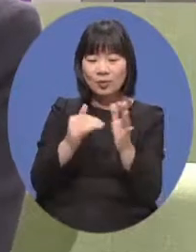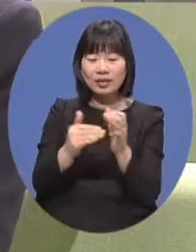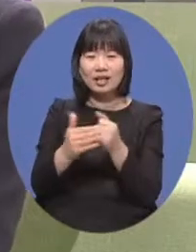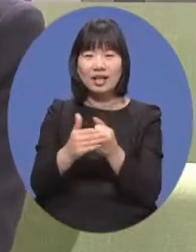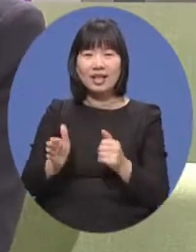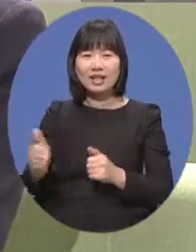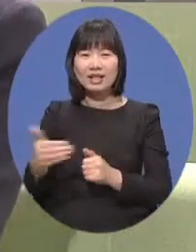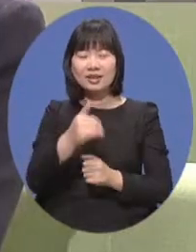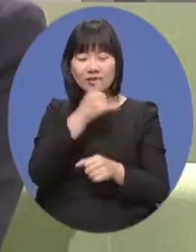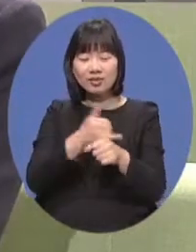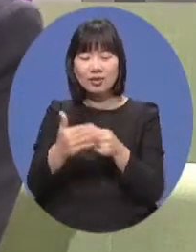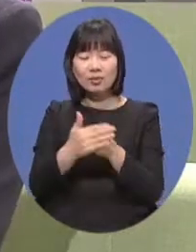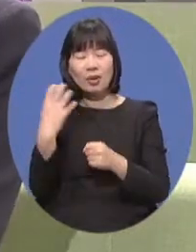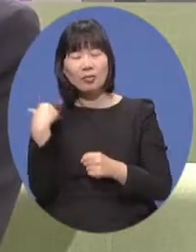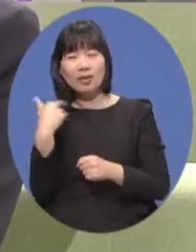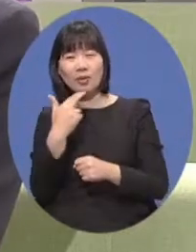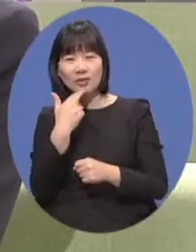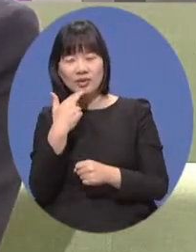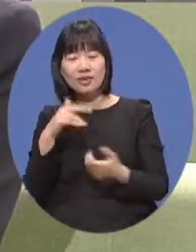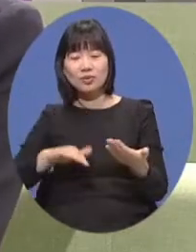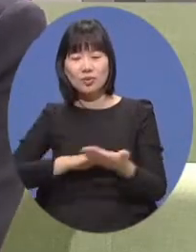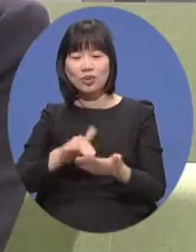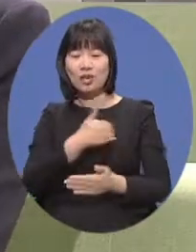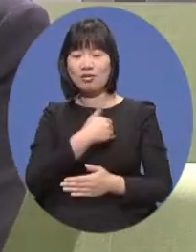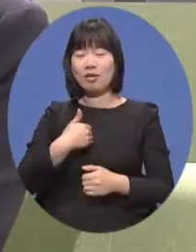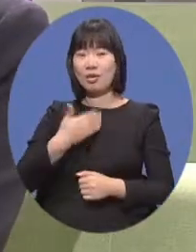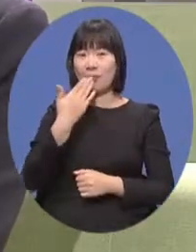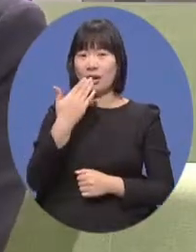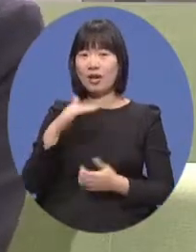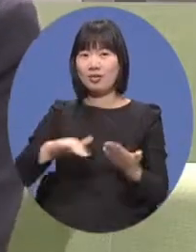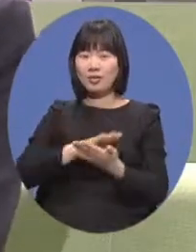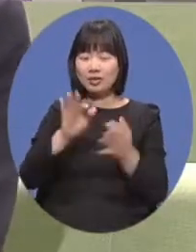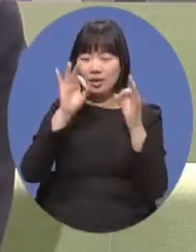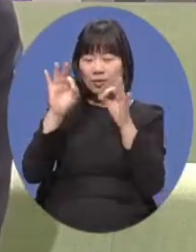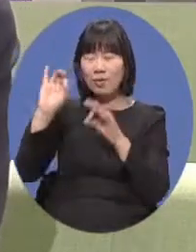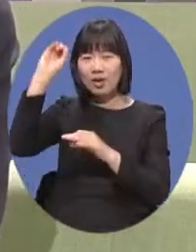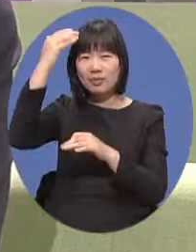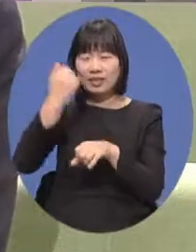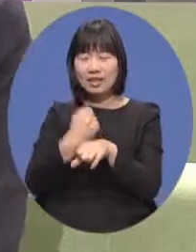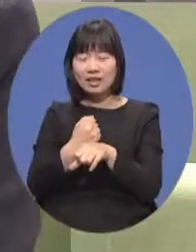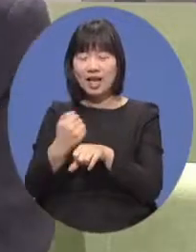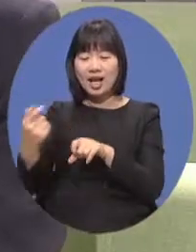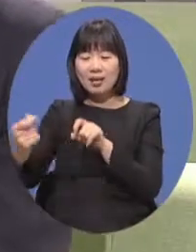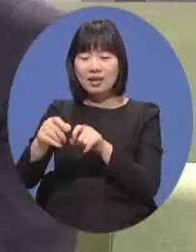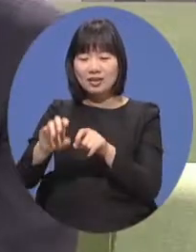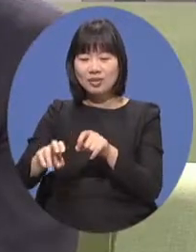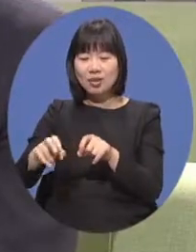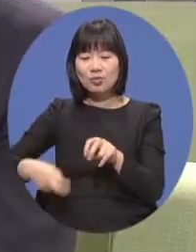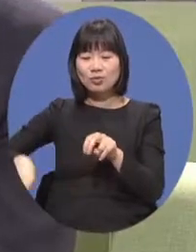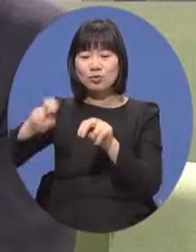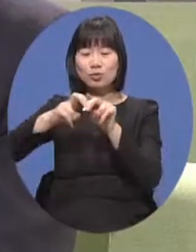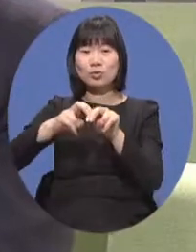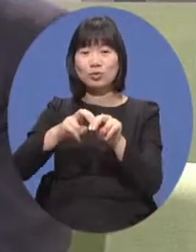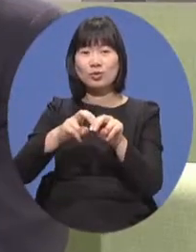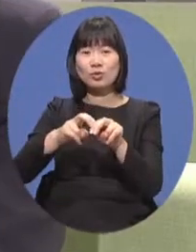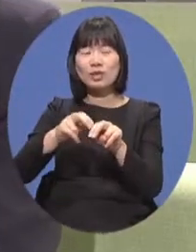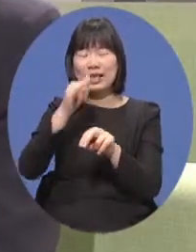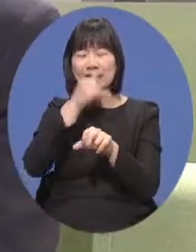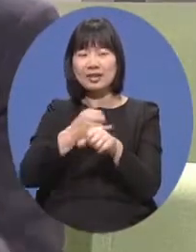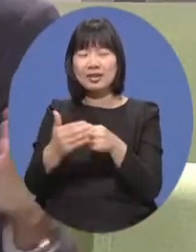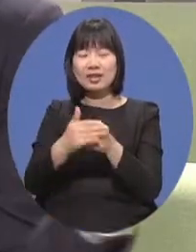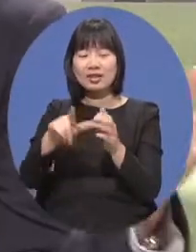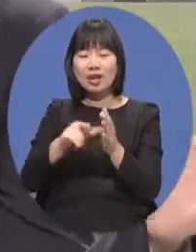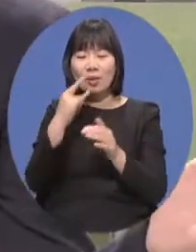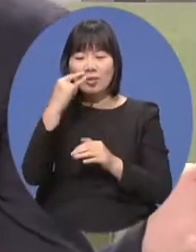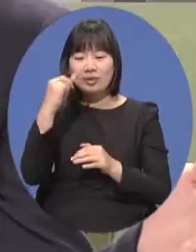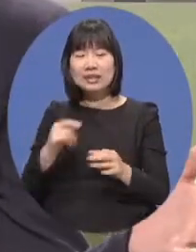아이가 부담스럽지 않게 선생님이랑 놀이가 가능해요. 그래서 놀다 보면 갑자기 앞에 있던 아이가 선생님 무릎 위로 올라오거든요. 그때는